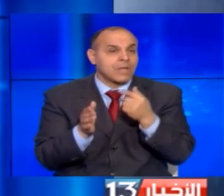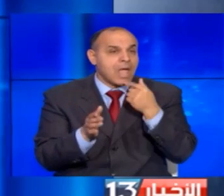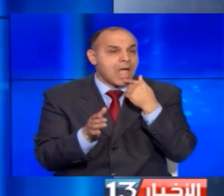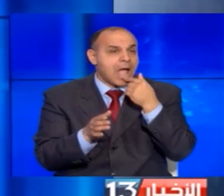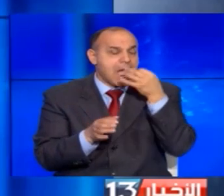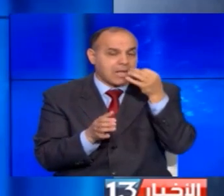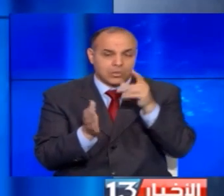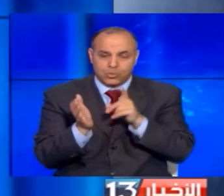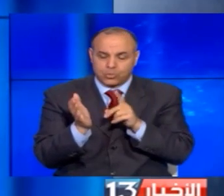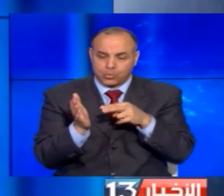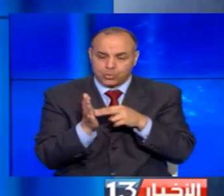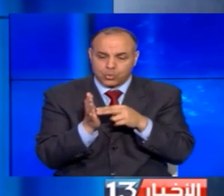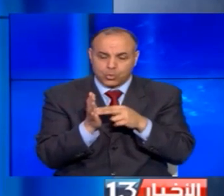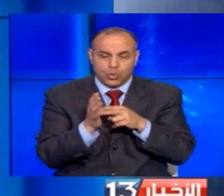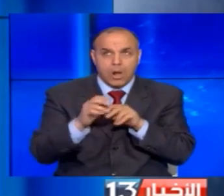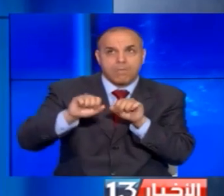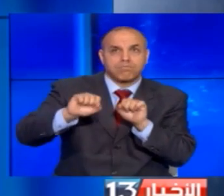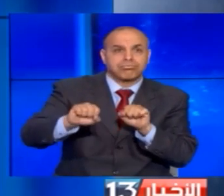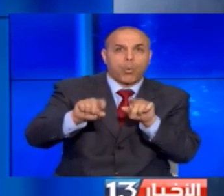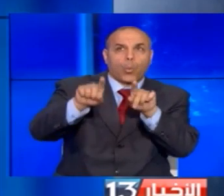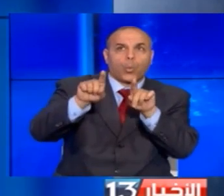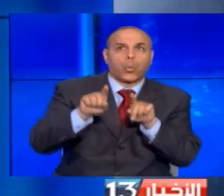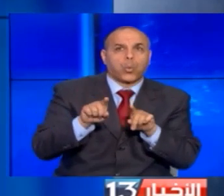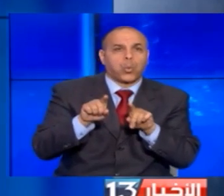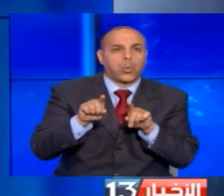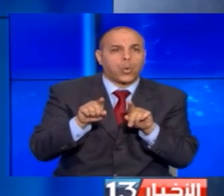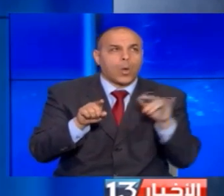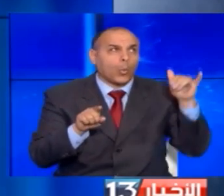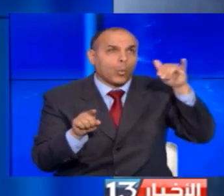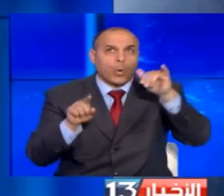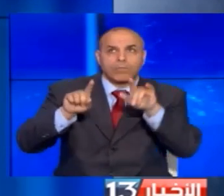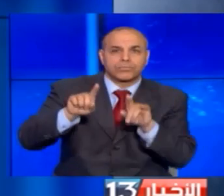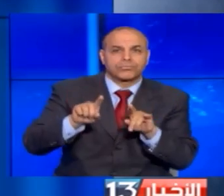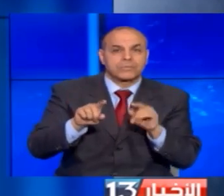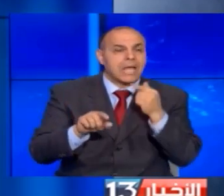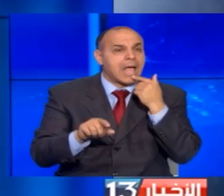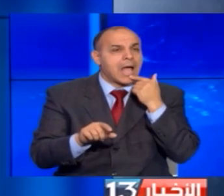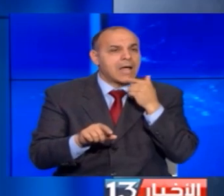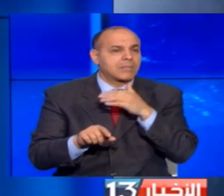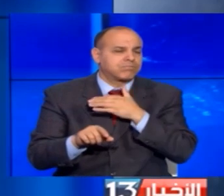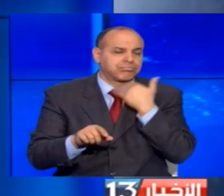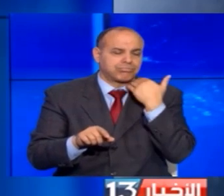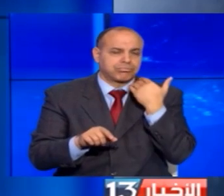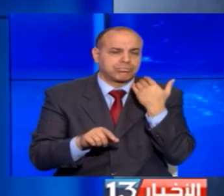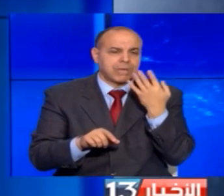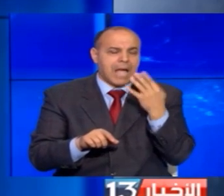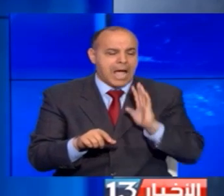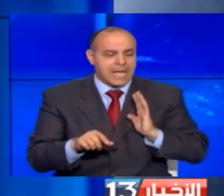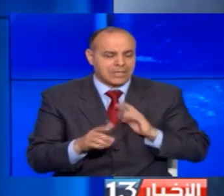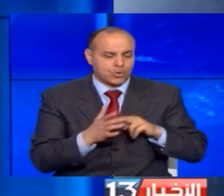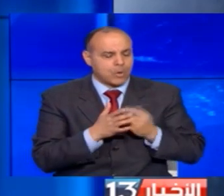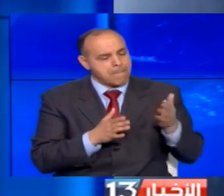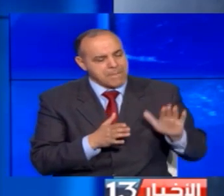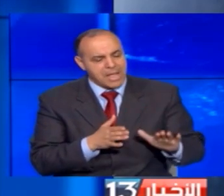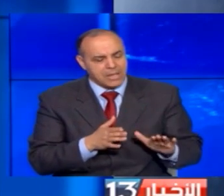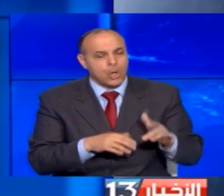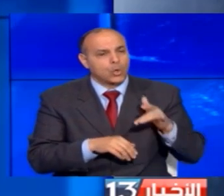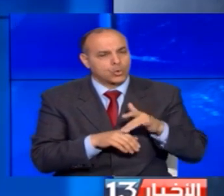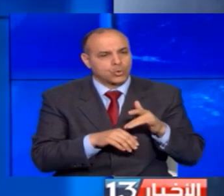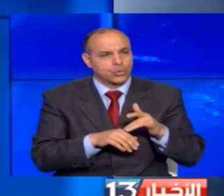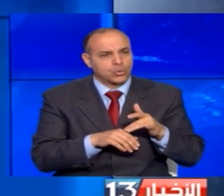فيما أكدت سوريا تصدي دفاعاتها الجوية لهذه الهجمات التي قتلت 4 جنود سوريين